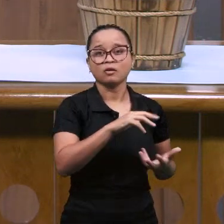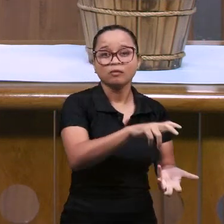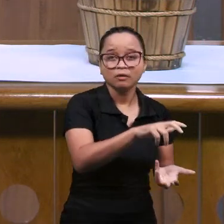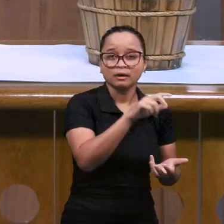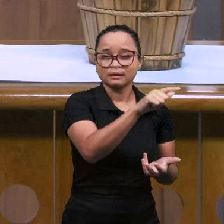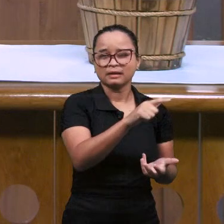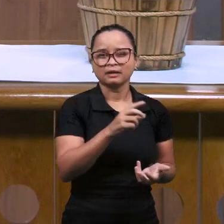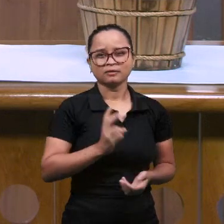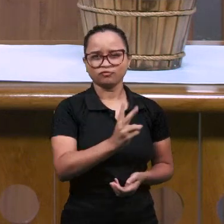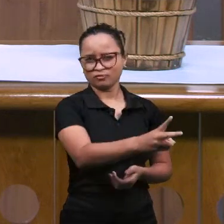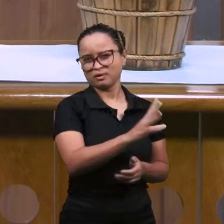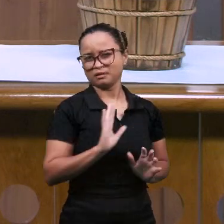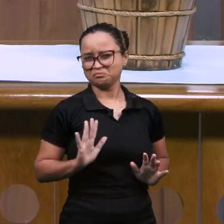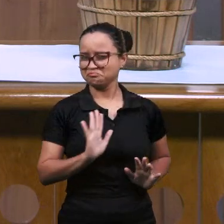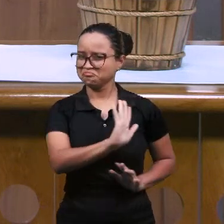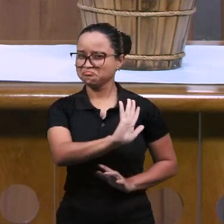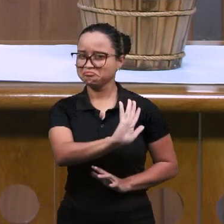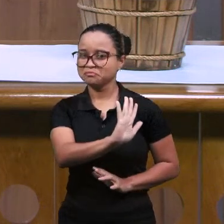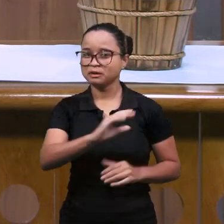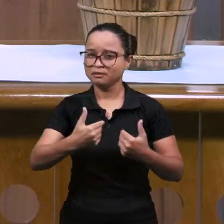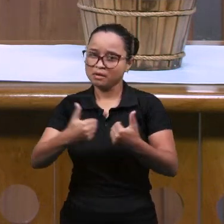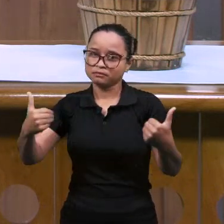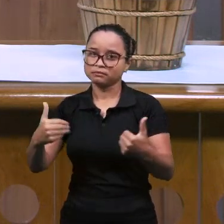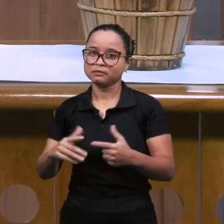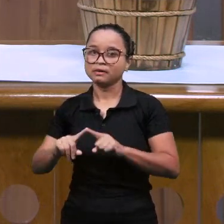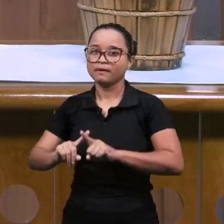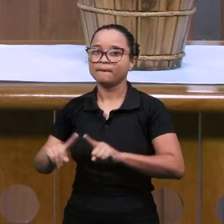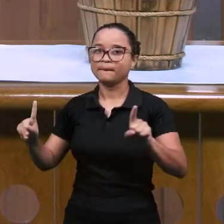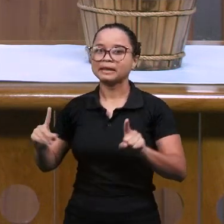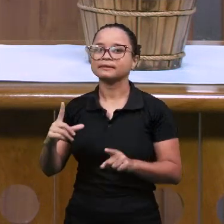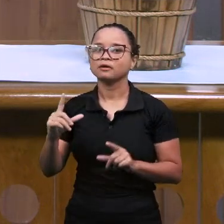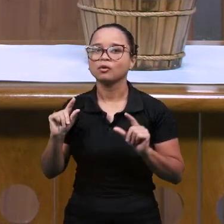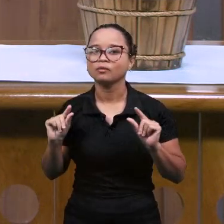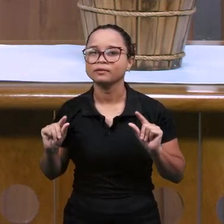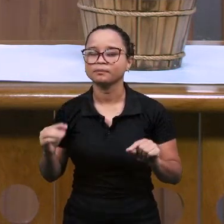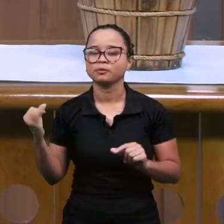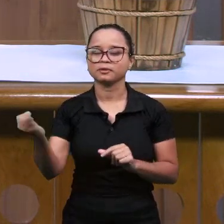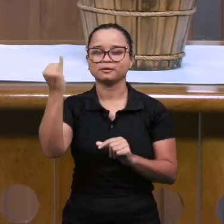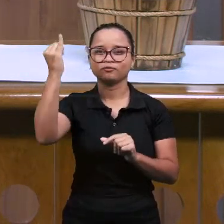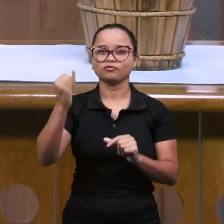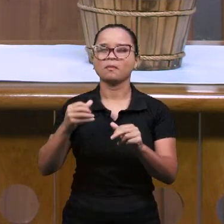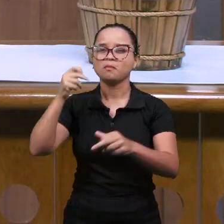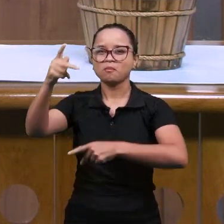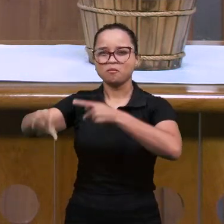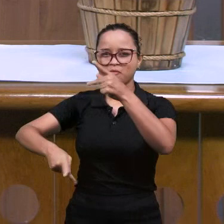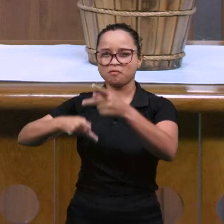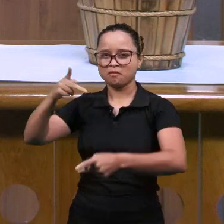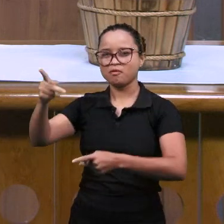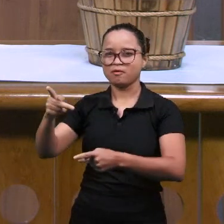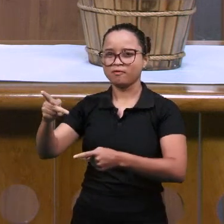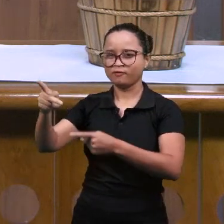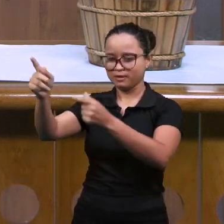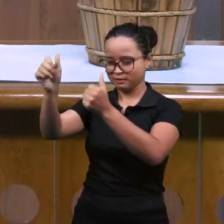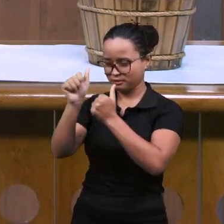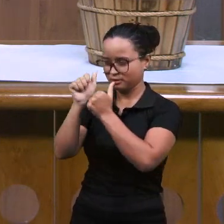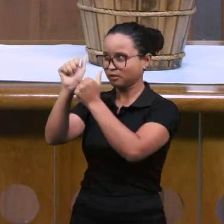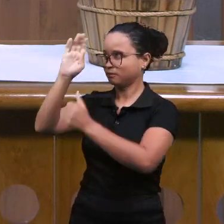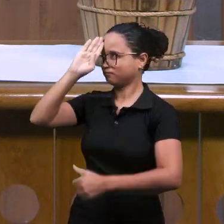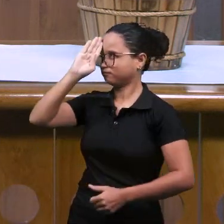dans le désert, mourir. Oui, c'est ça. Mais il y a un peuple qui suit en direction de la terre